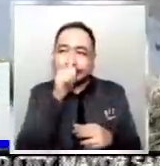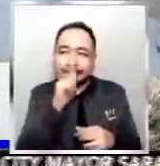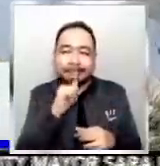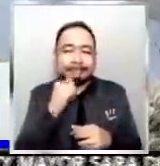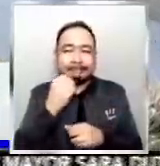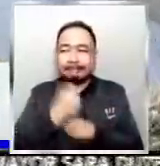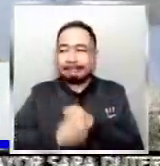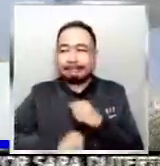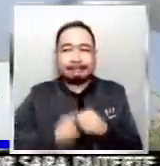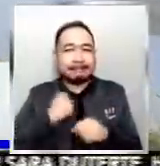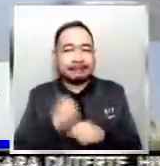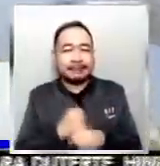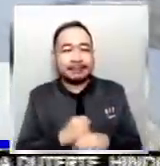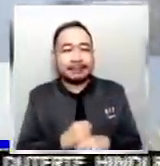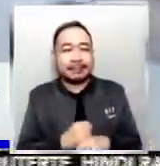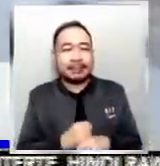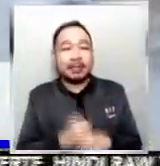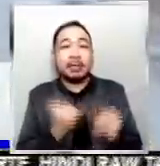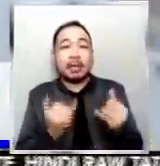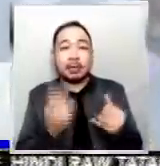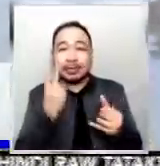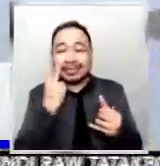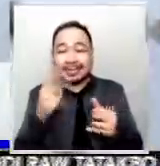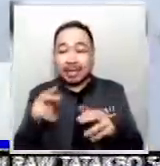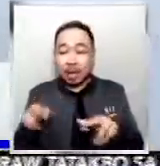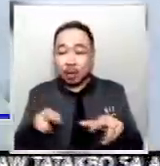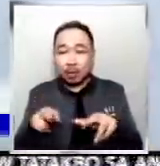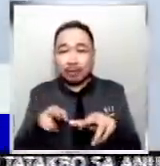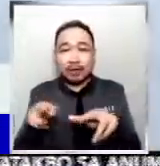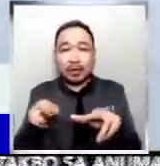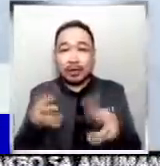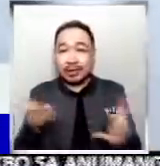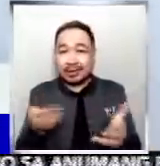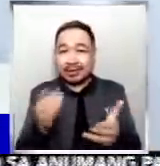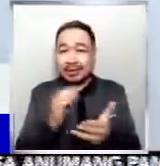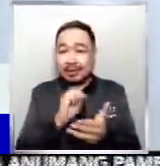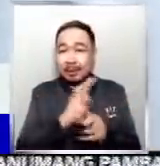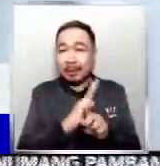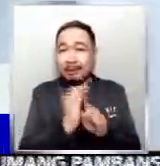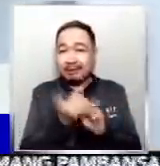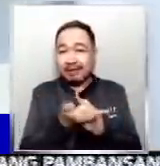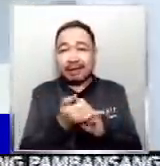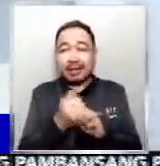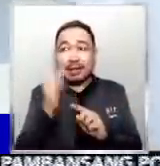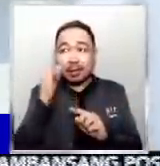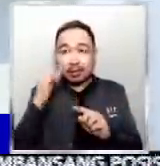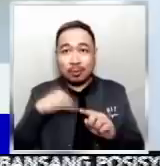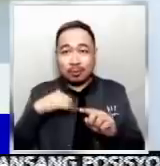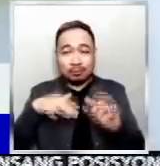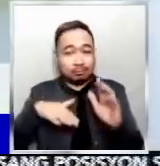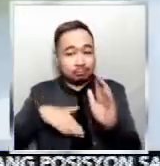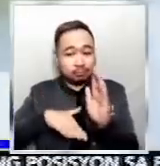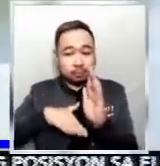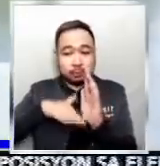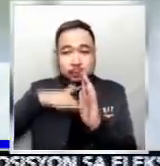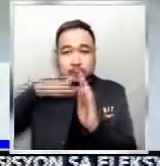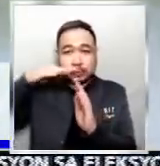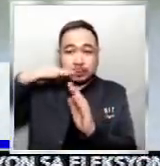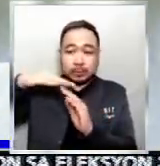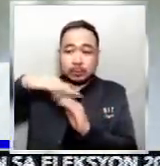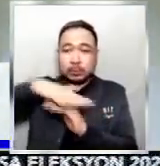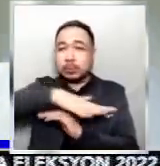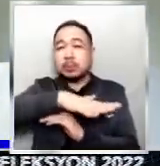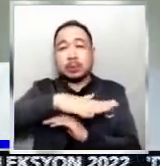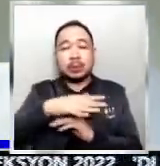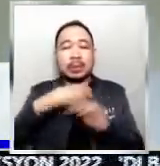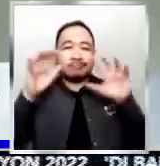Ganito nga kalalim ang ilog dito sa barangay San Isidro na umapaw kahapon sa kasagsagan ng pananalasa ng Bagyong Julina na